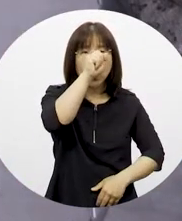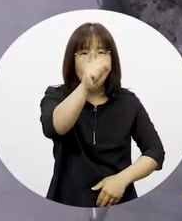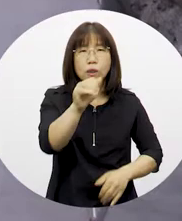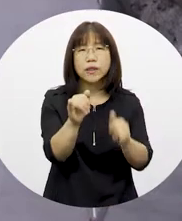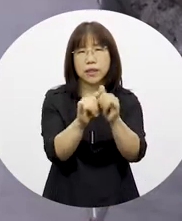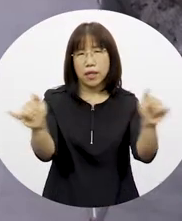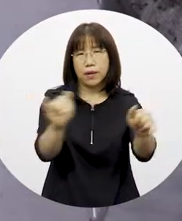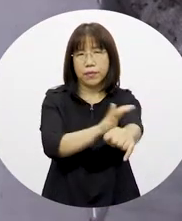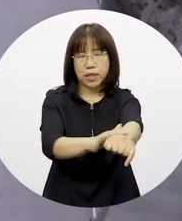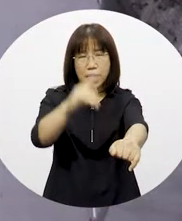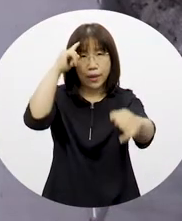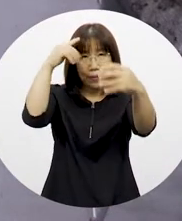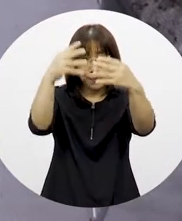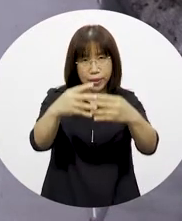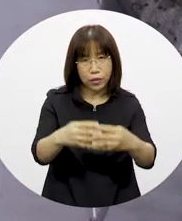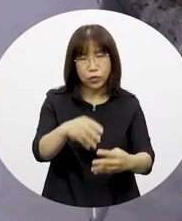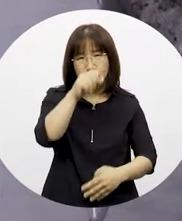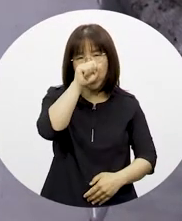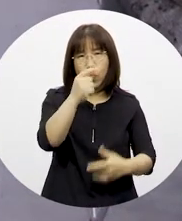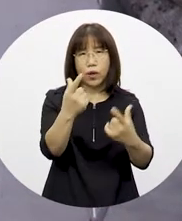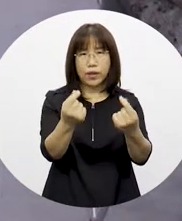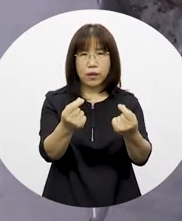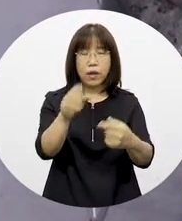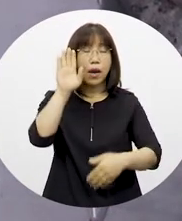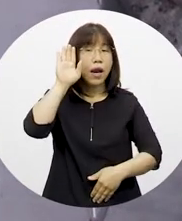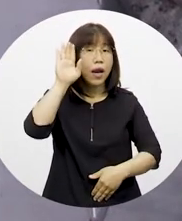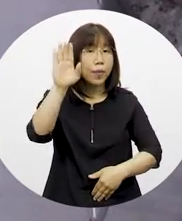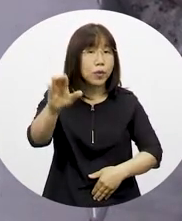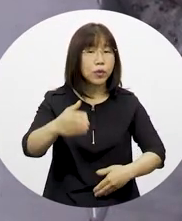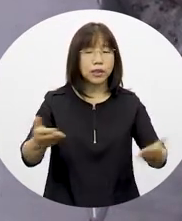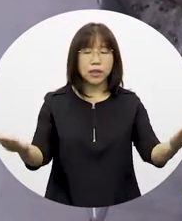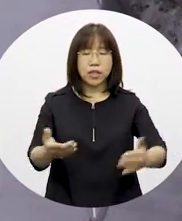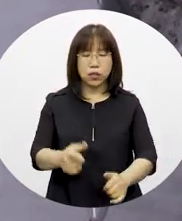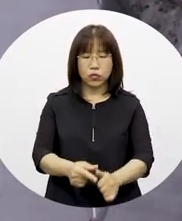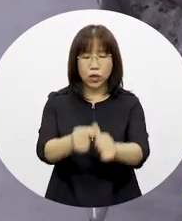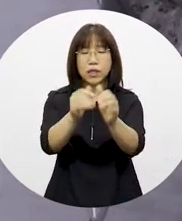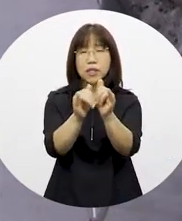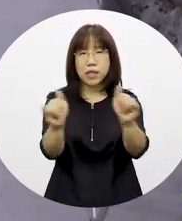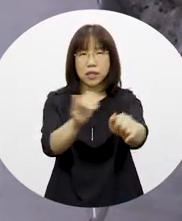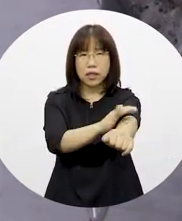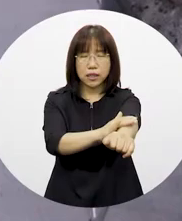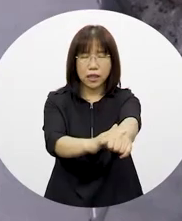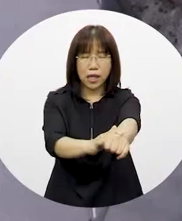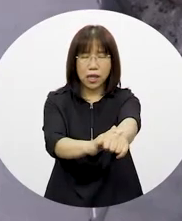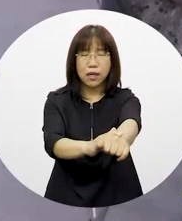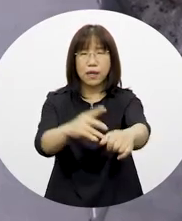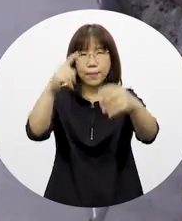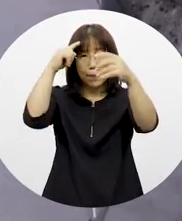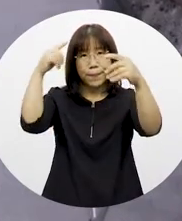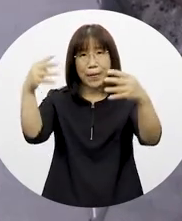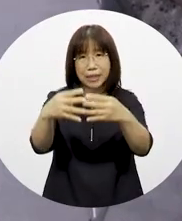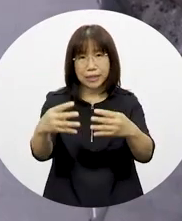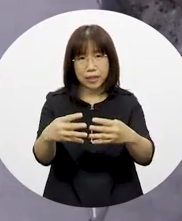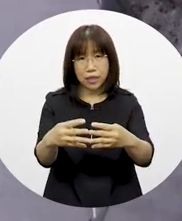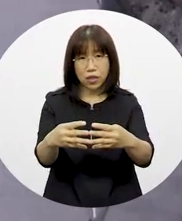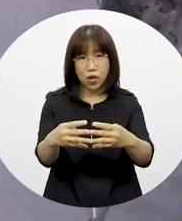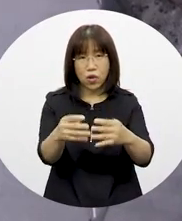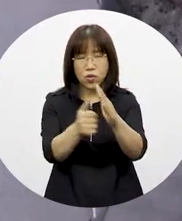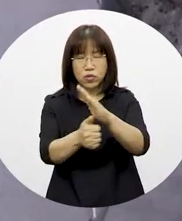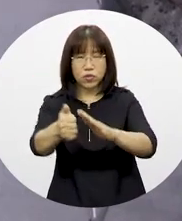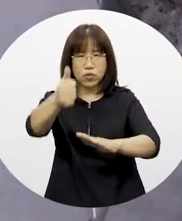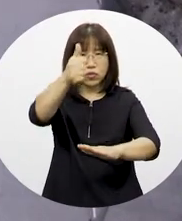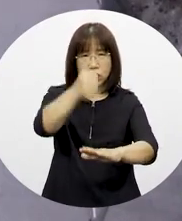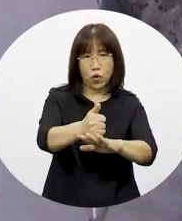기업에게는 맞춤형 인재 채용의 기회를 제공할 수 있었으면 좋겠습니다. 앞으로도 구인 기업의 채용 기준에 적합한 구직자를